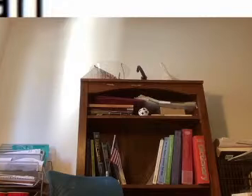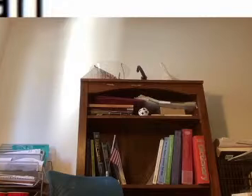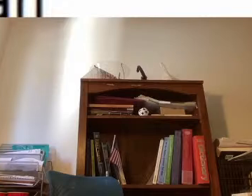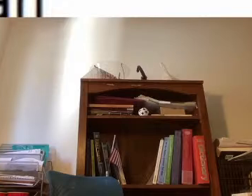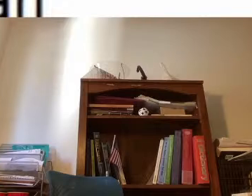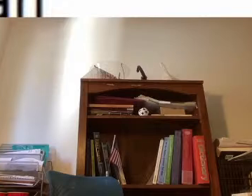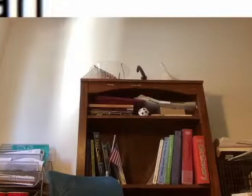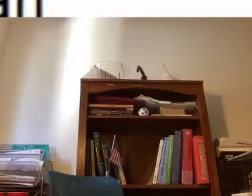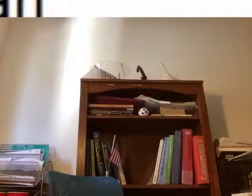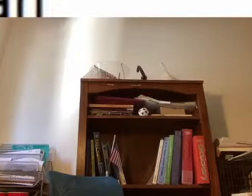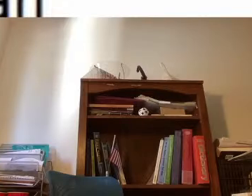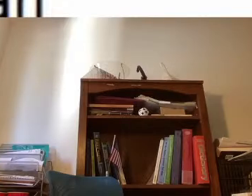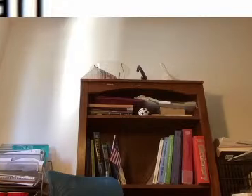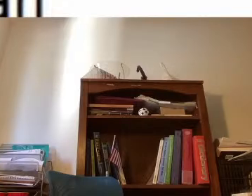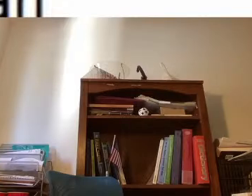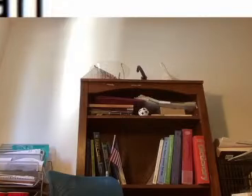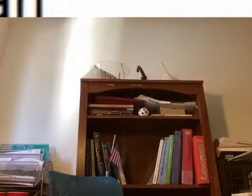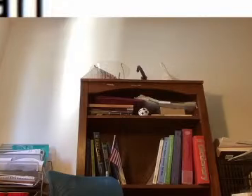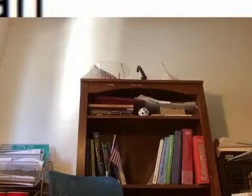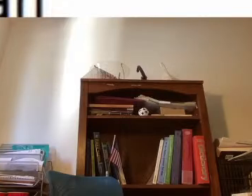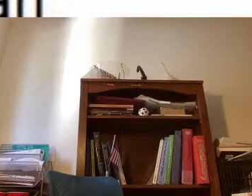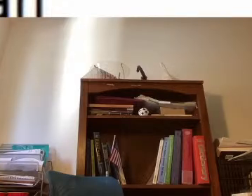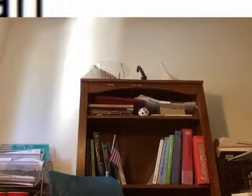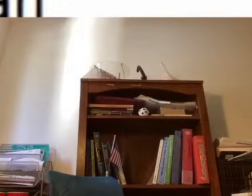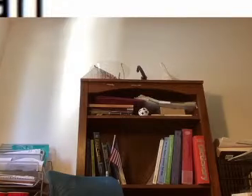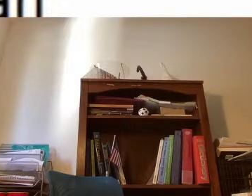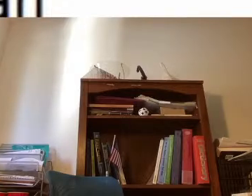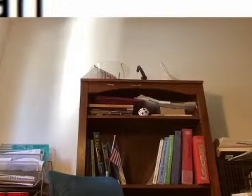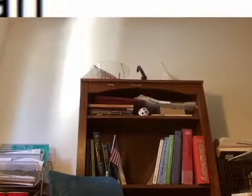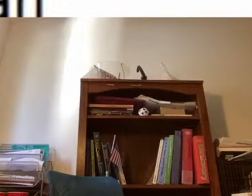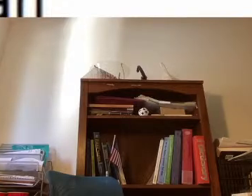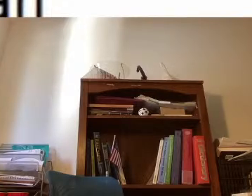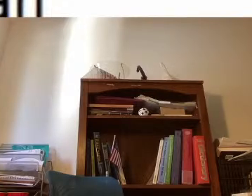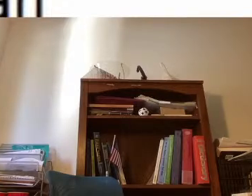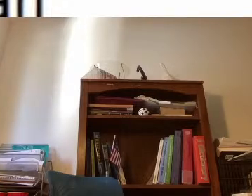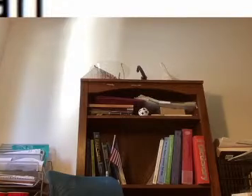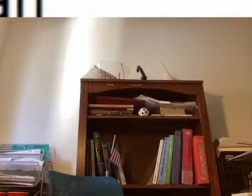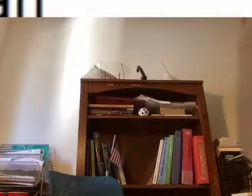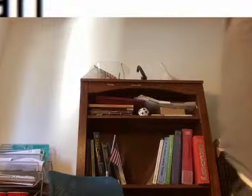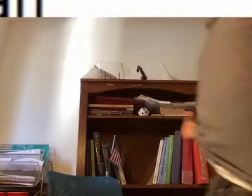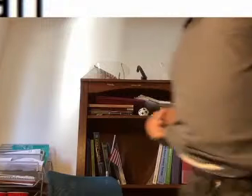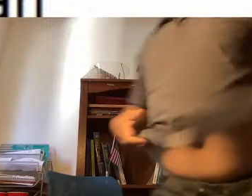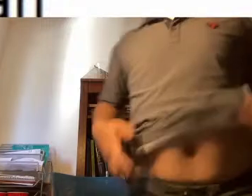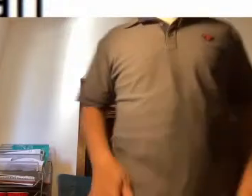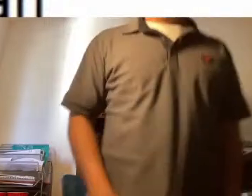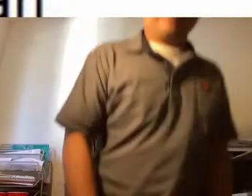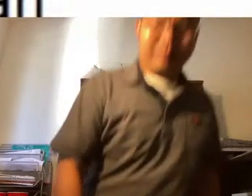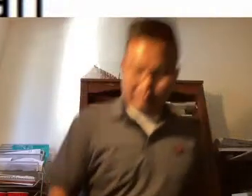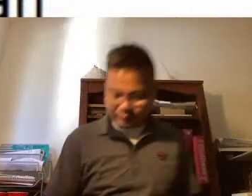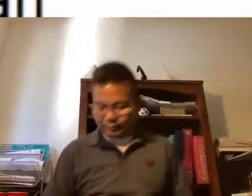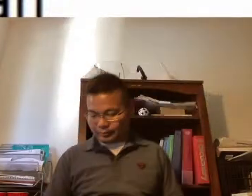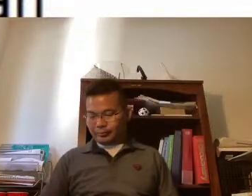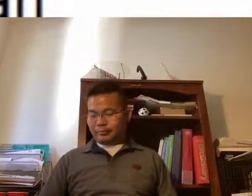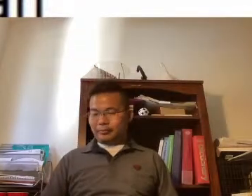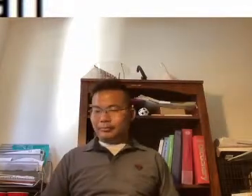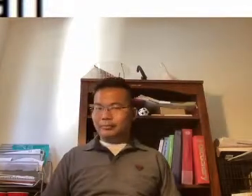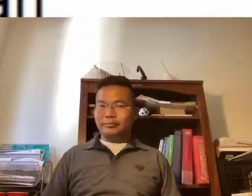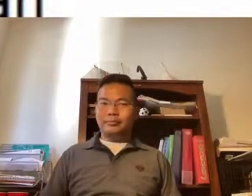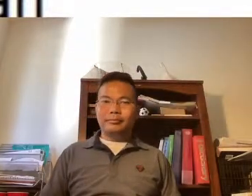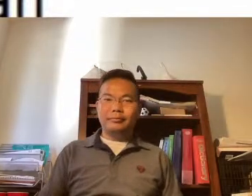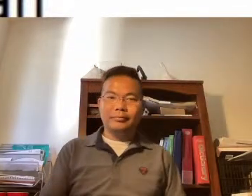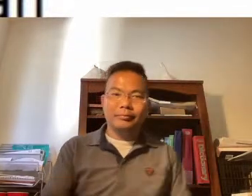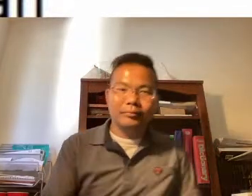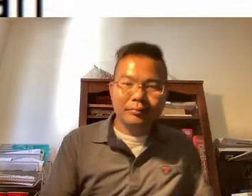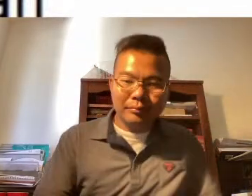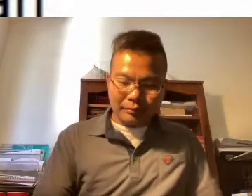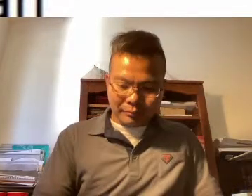Và đồng ý với quý vị rằng người ta có tài, nhưng mà người ta đã coi như là người ta có cái gì gọi